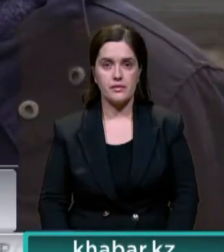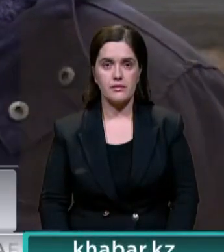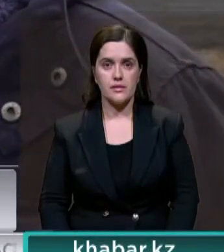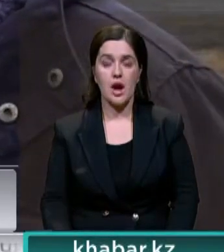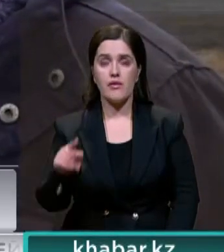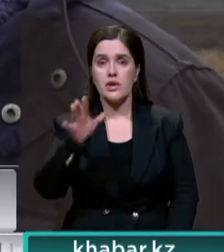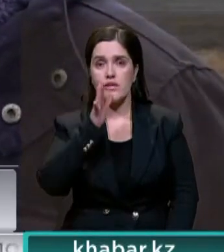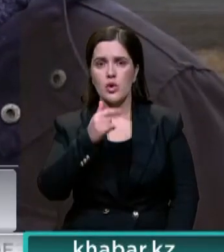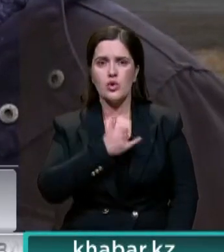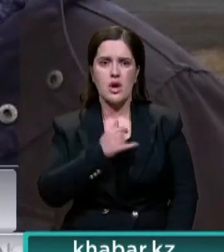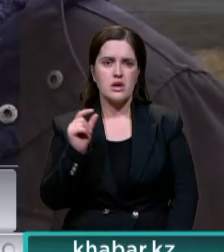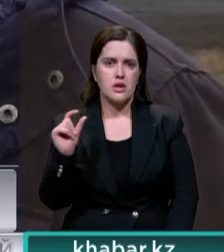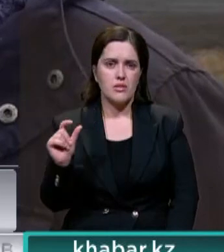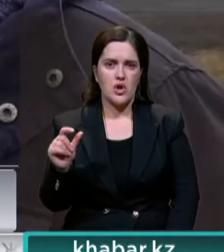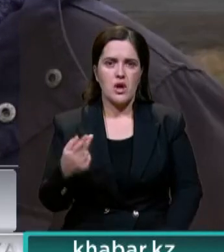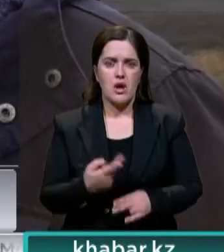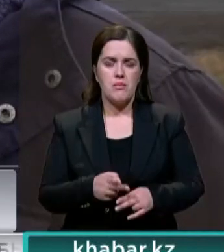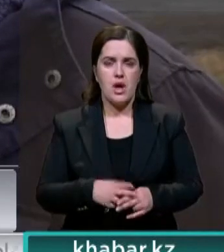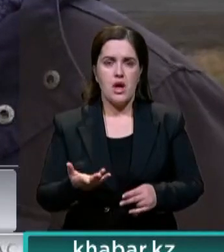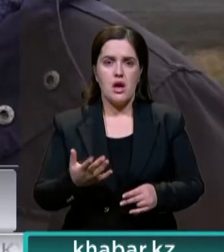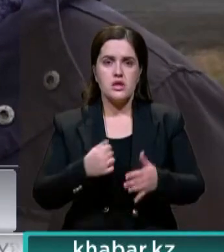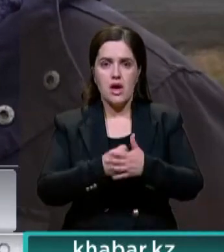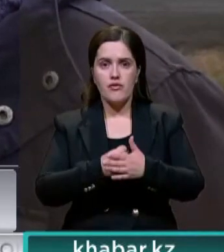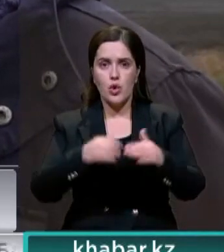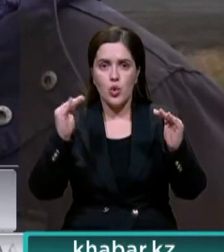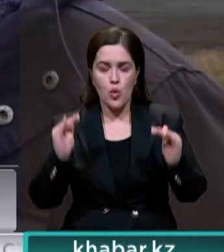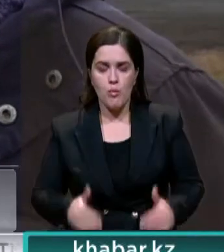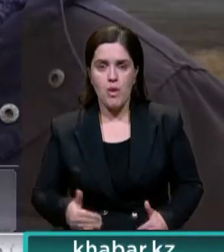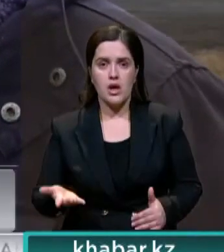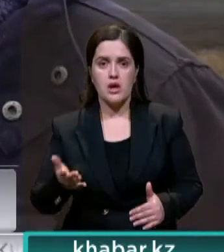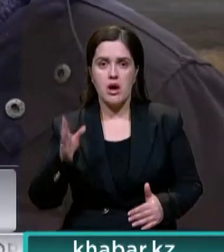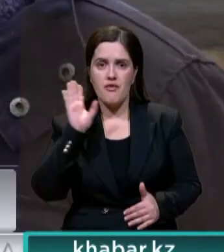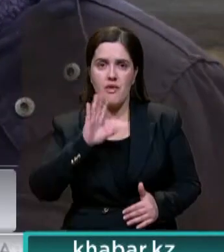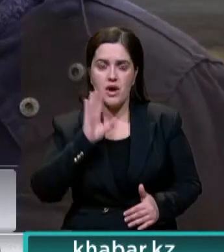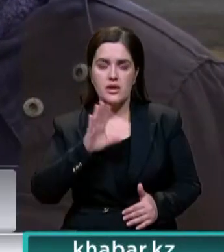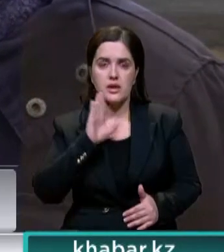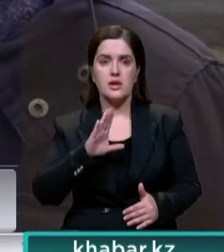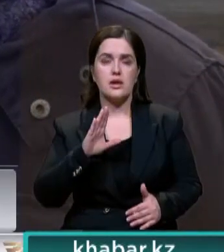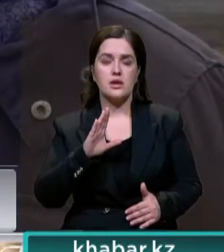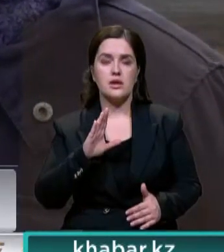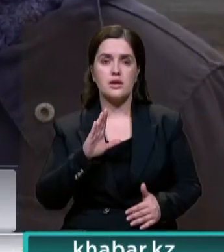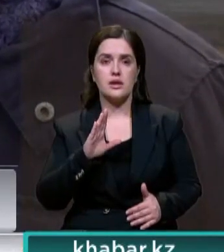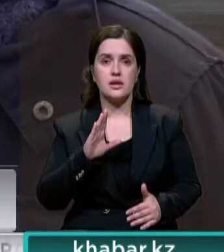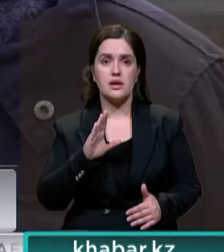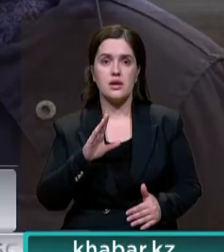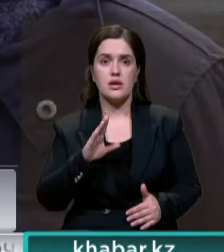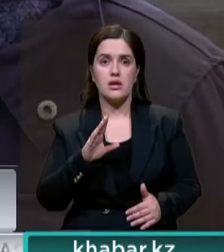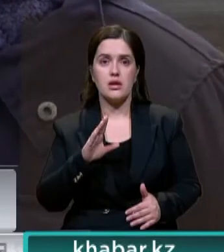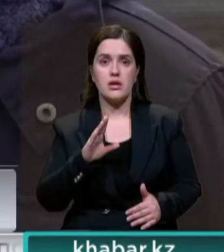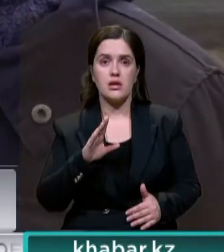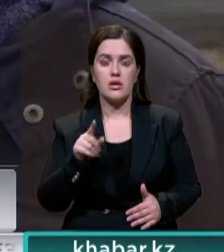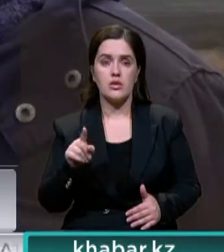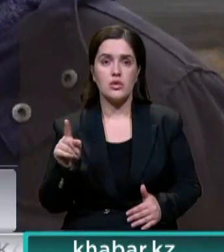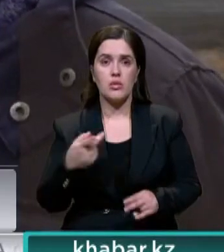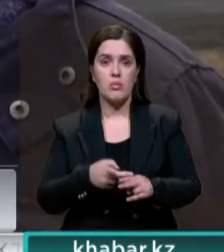в сетях стабильность упала, давление и упало, разбор воды пошел. И это все совпало с тем, что